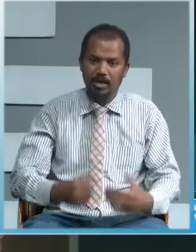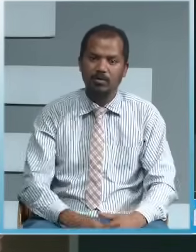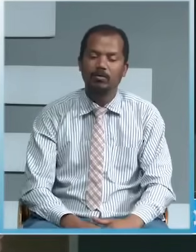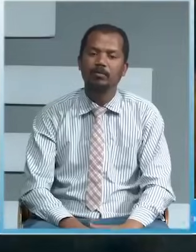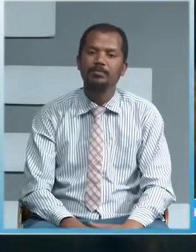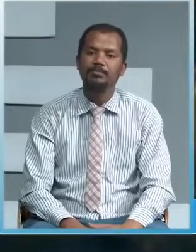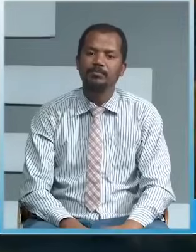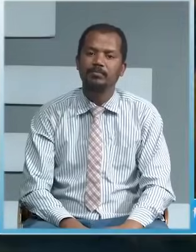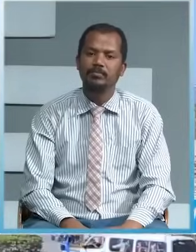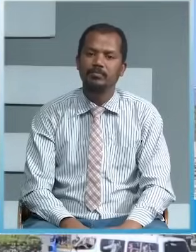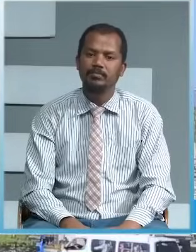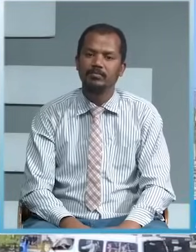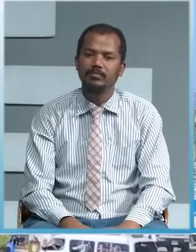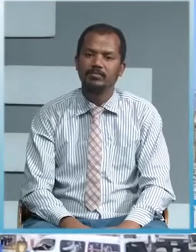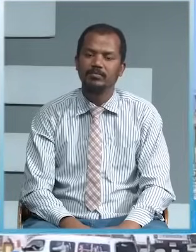አለው።